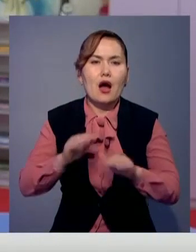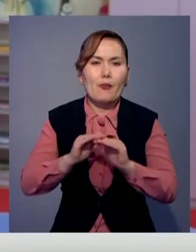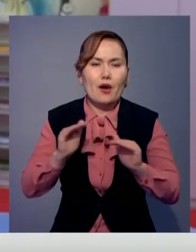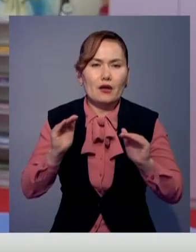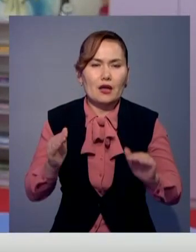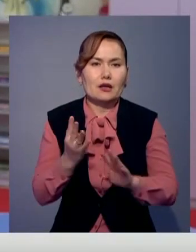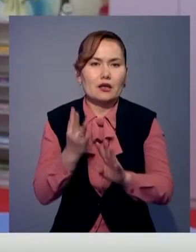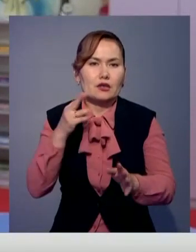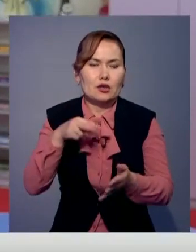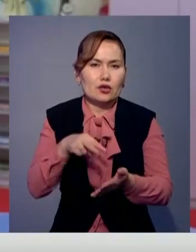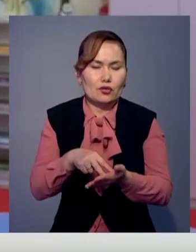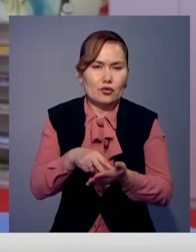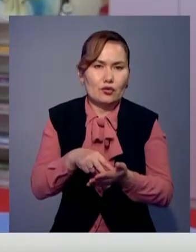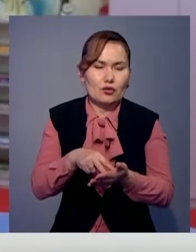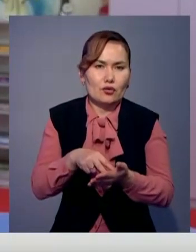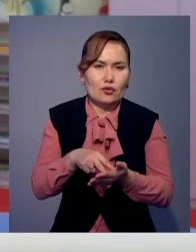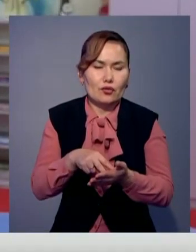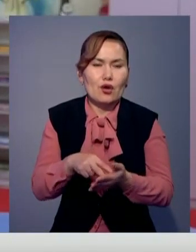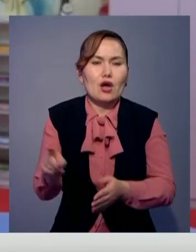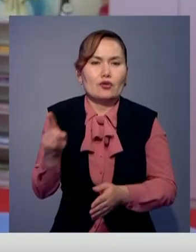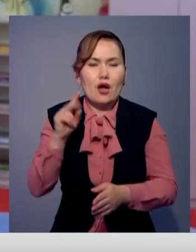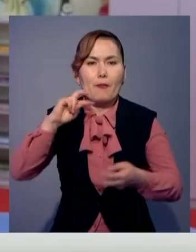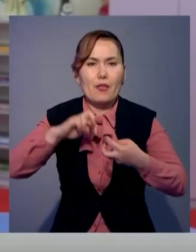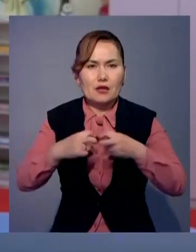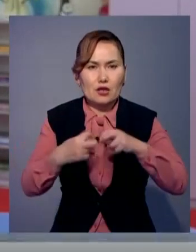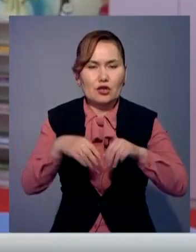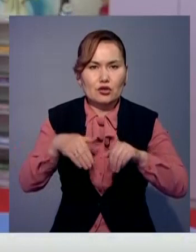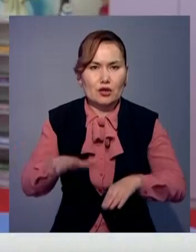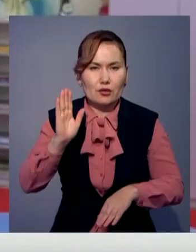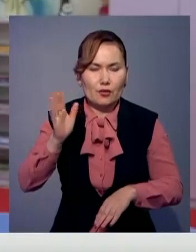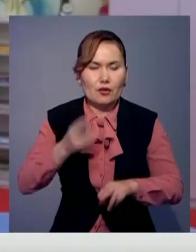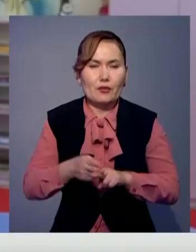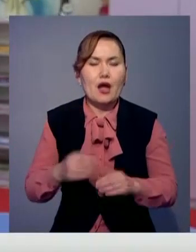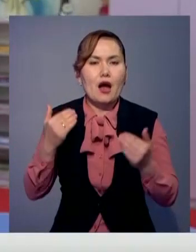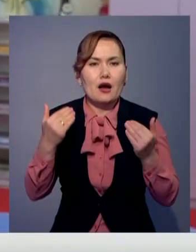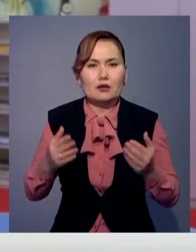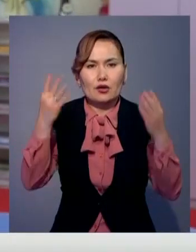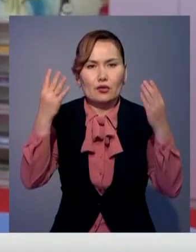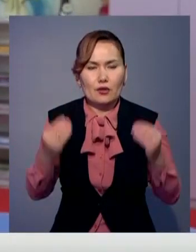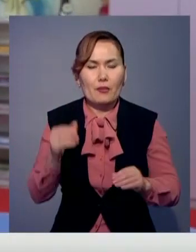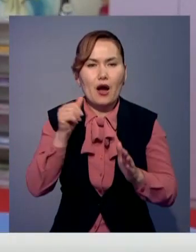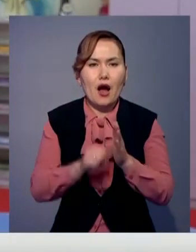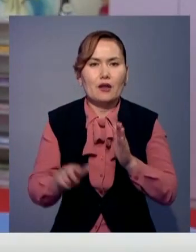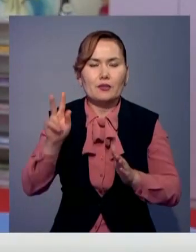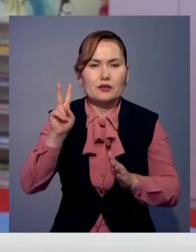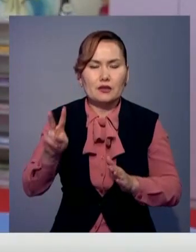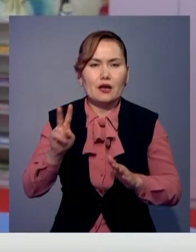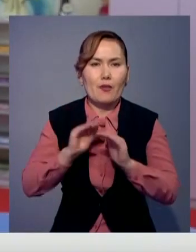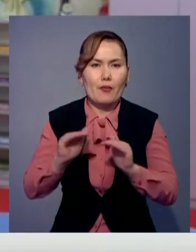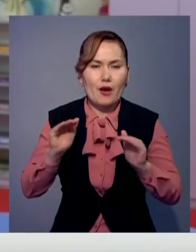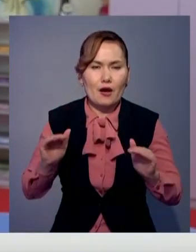кезекте тұру мәселесі шешіледі. Біз қазіргі таңда 62 баламен